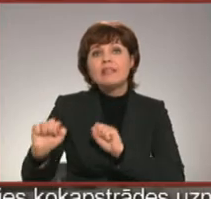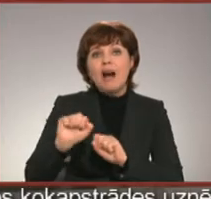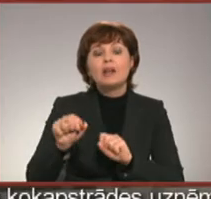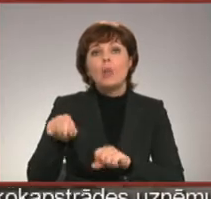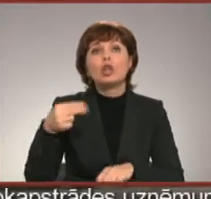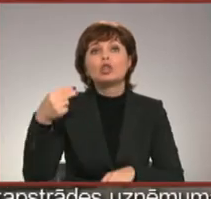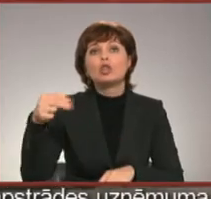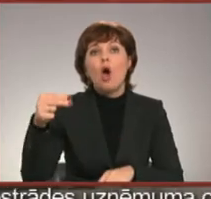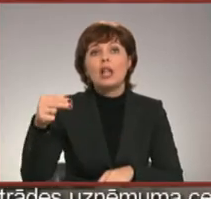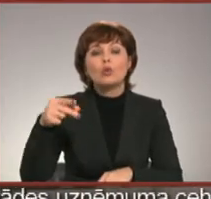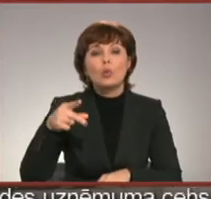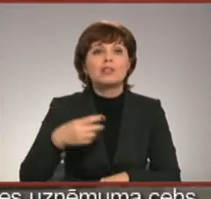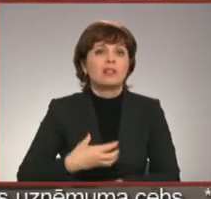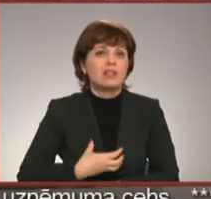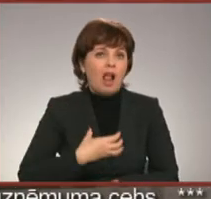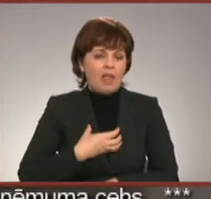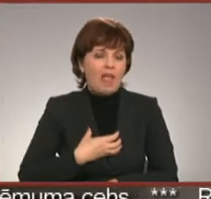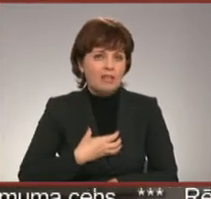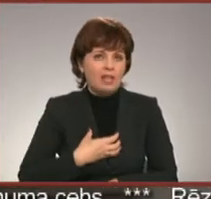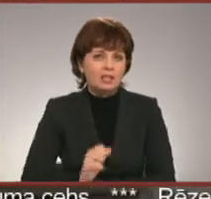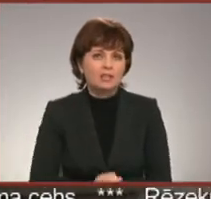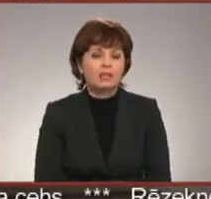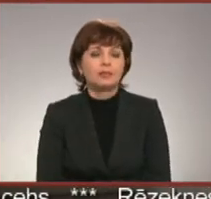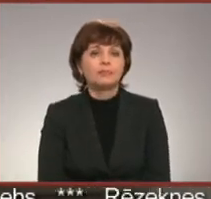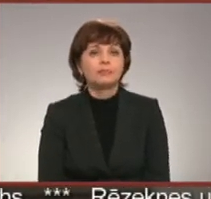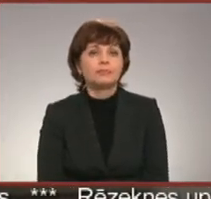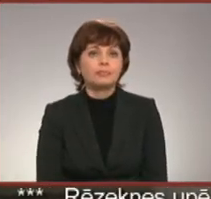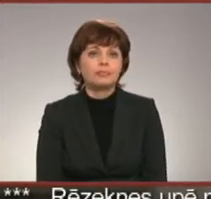traģēdijas. Gonda Pūrniec, Tatjana Staksagānska, Andrejs Kulīgins, Kurzemes televīzija.